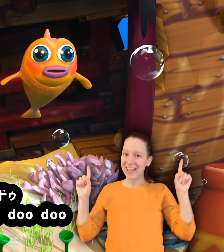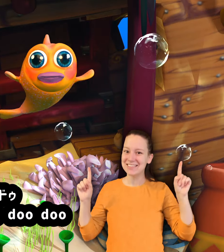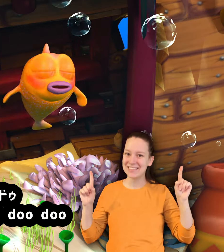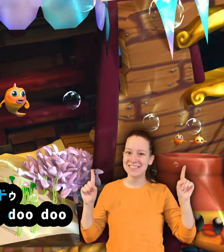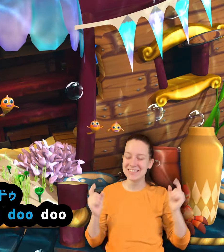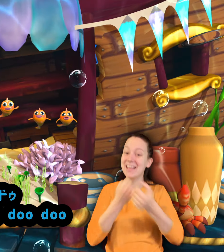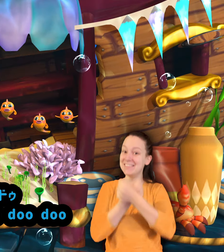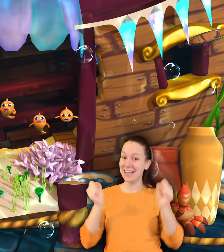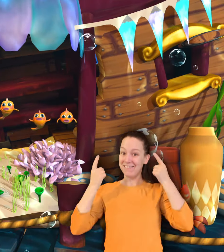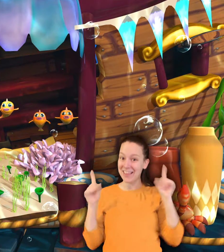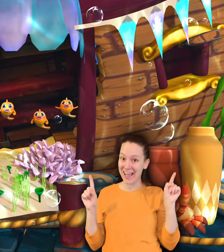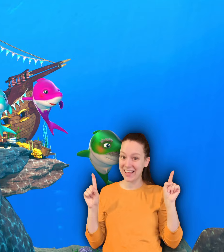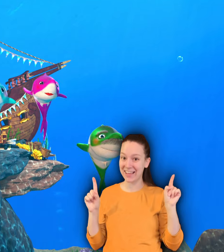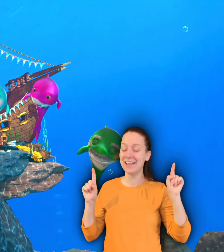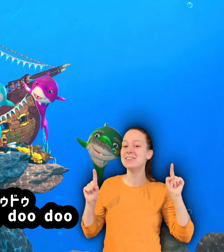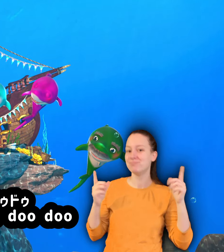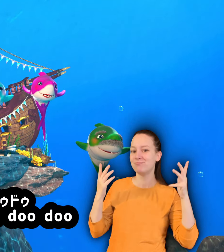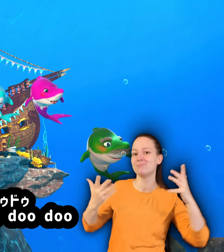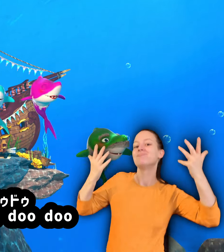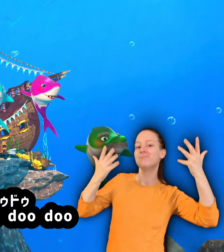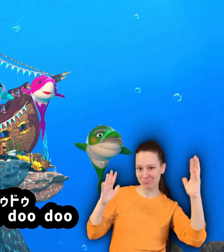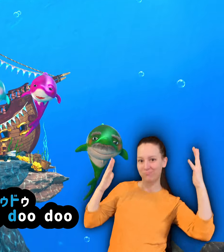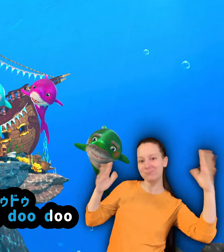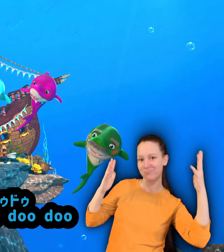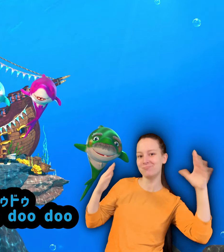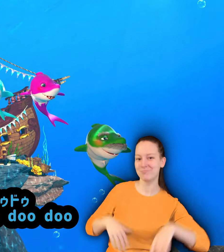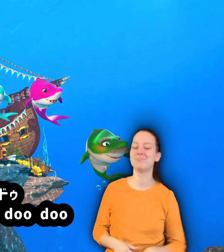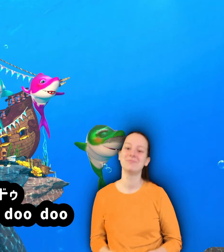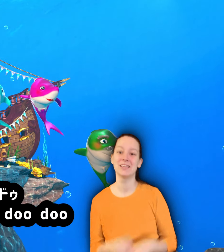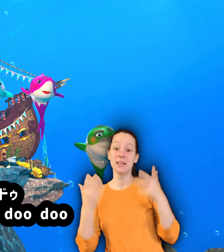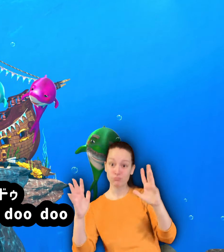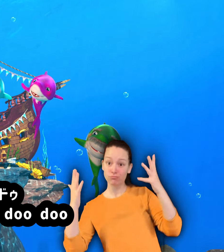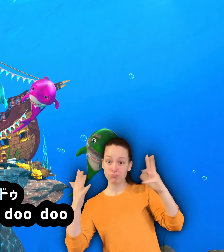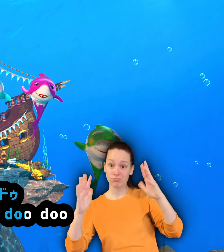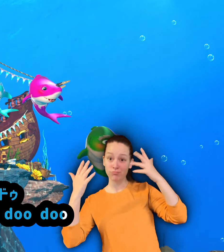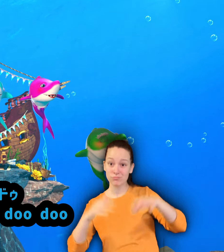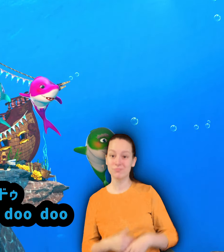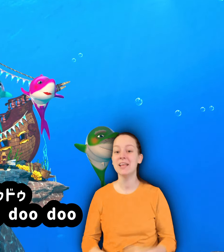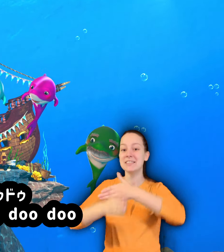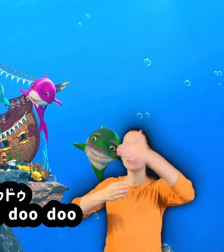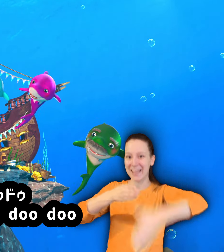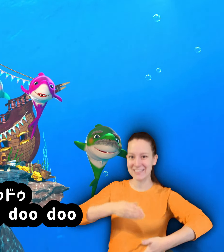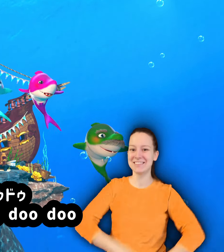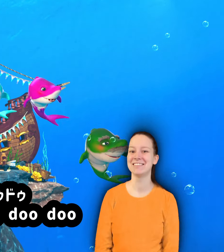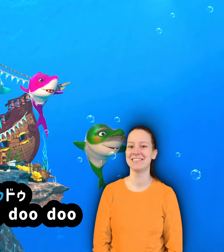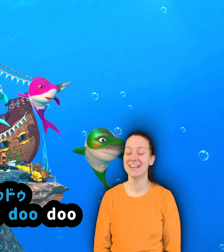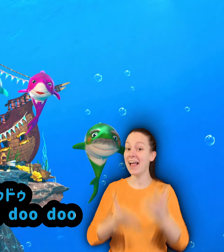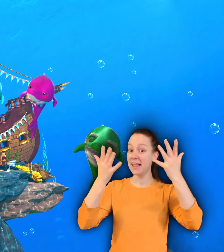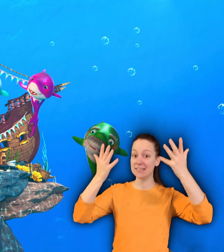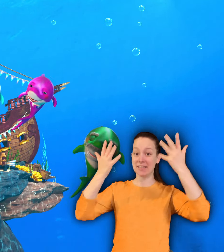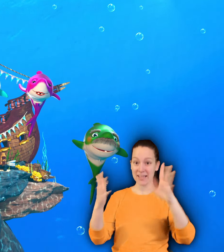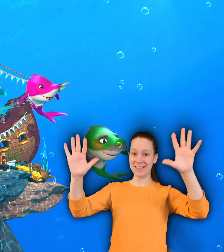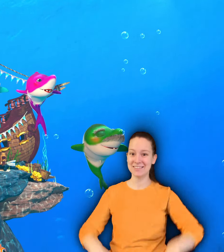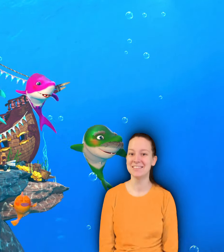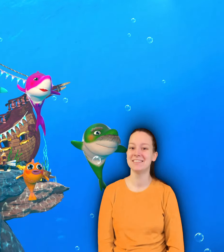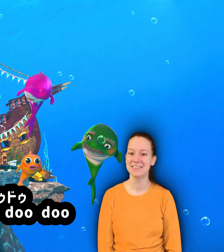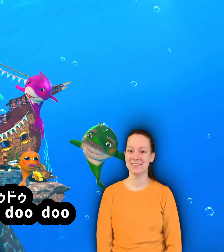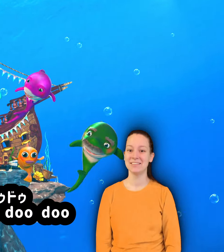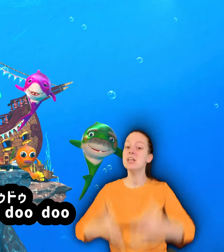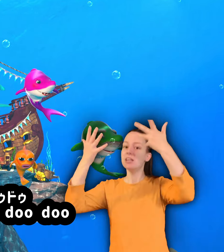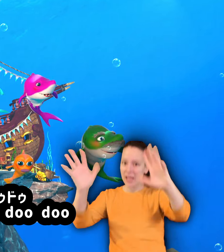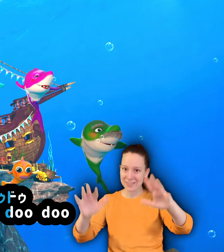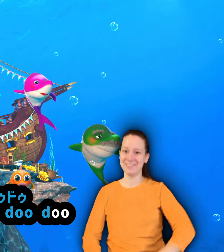も生きてる嬉しい楽しい驚終わり